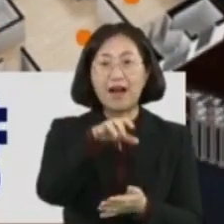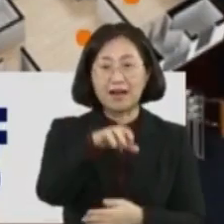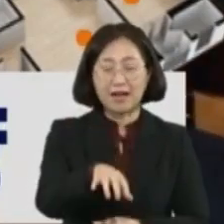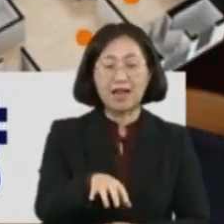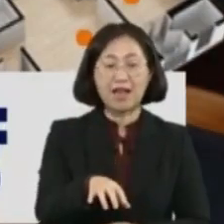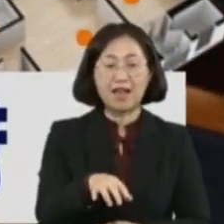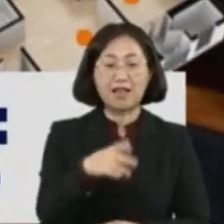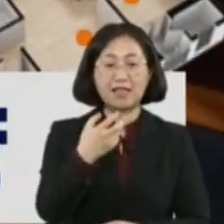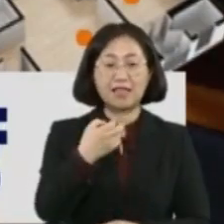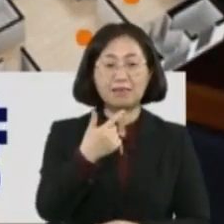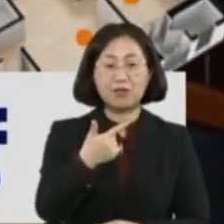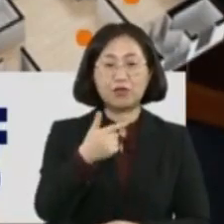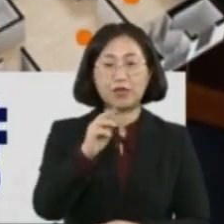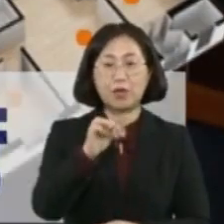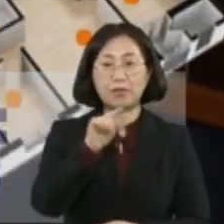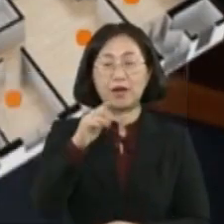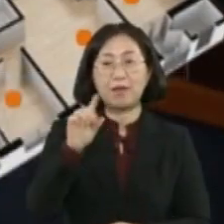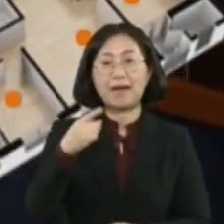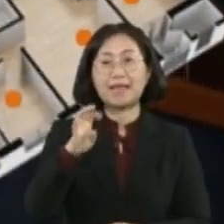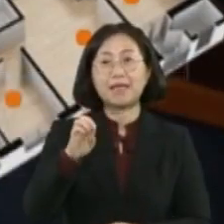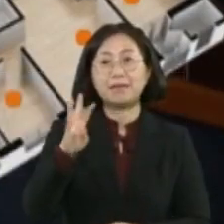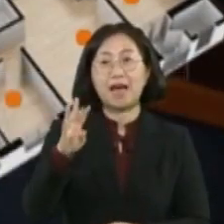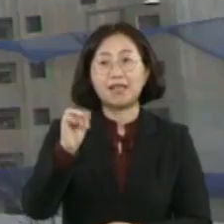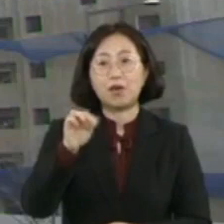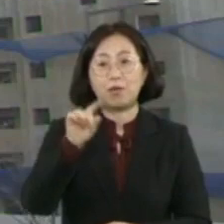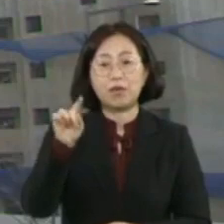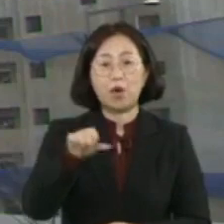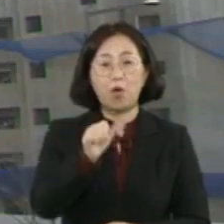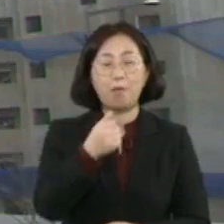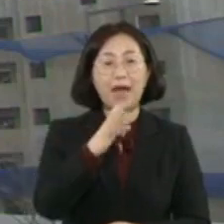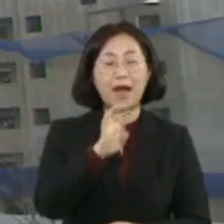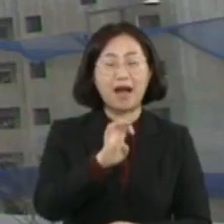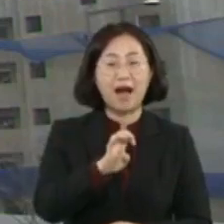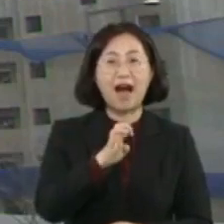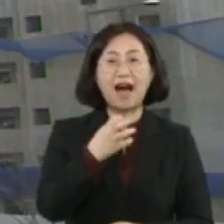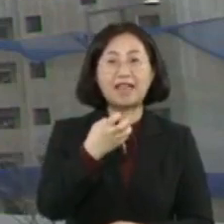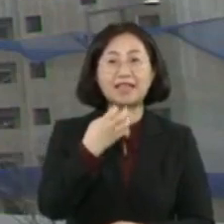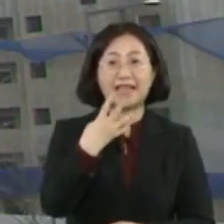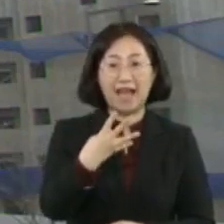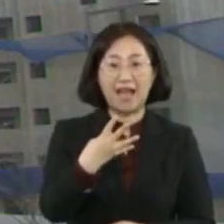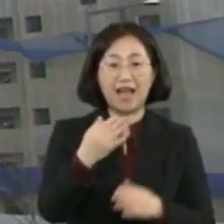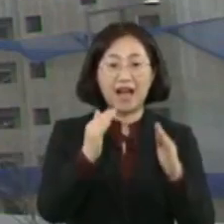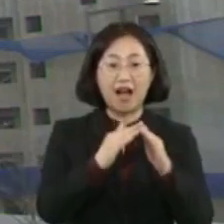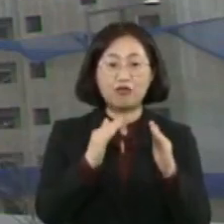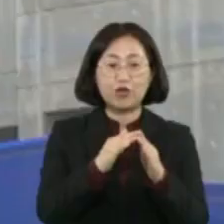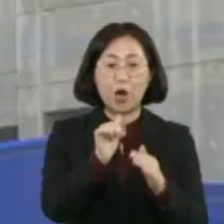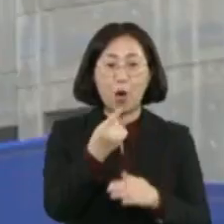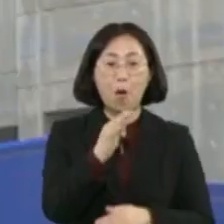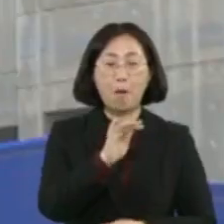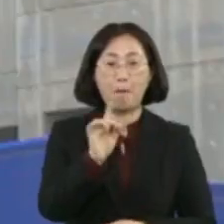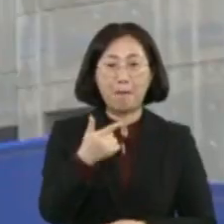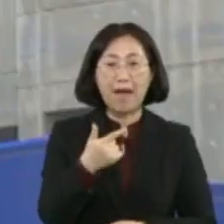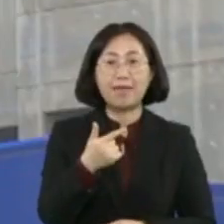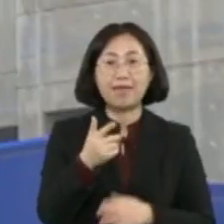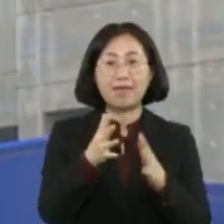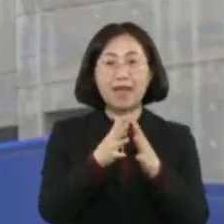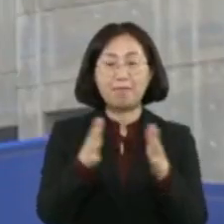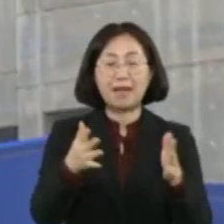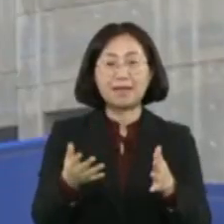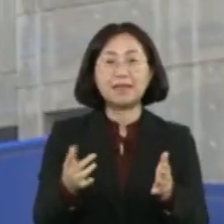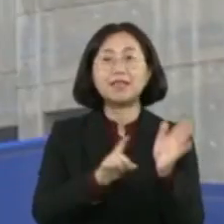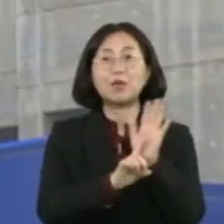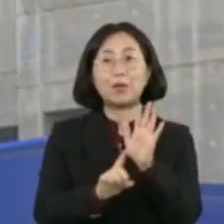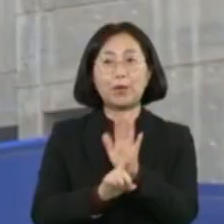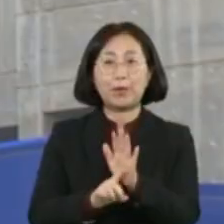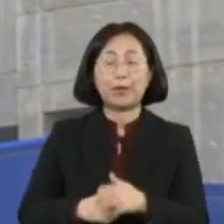일원에 76에서 144제곱미터 594가구 규모로 호반서 및 포레센트를 공급하기로